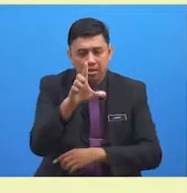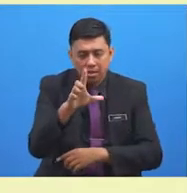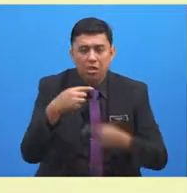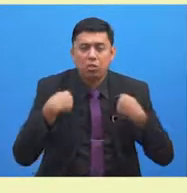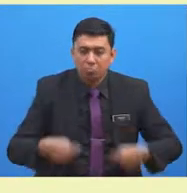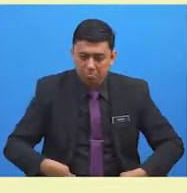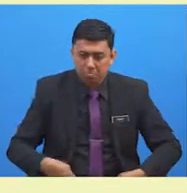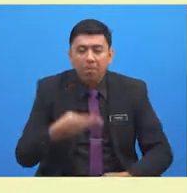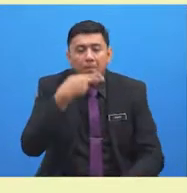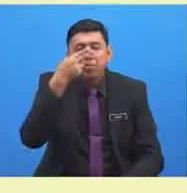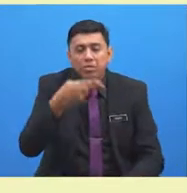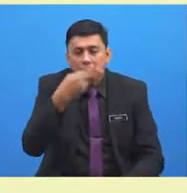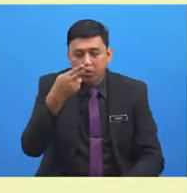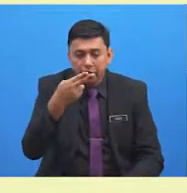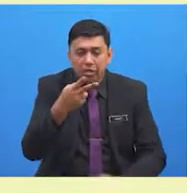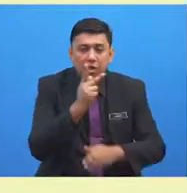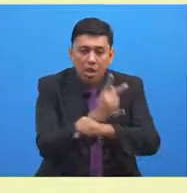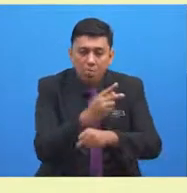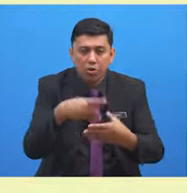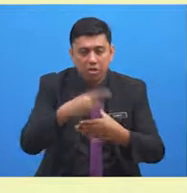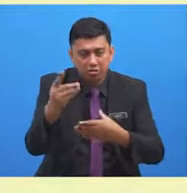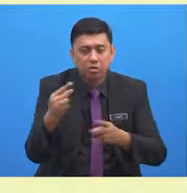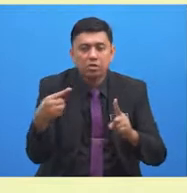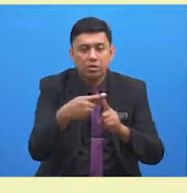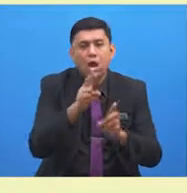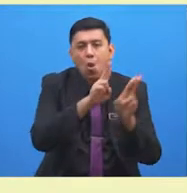ataupun dihembuskan karbon dioksida ke udara.